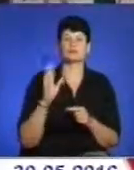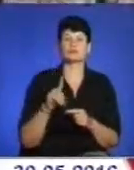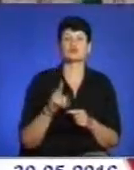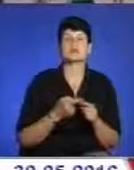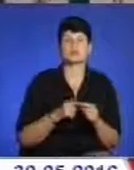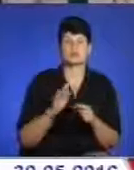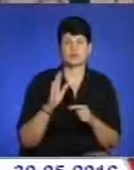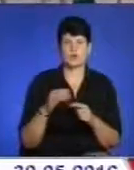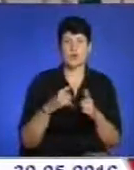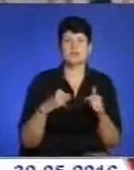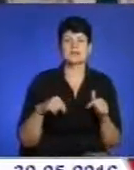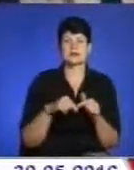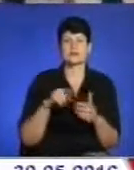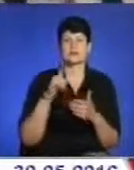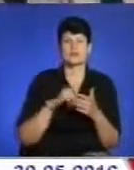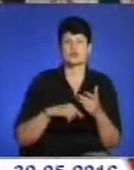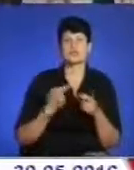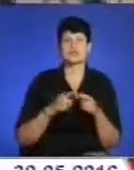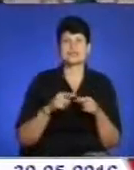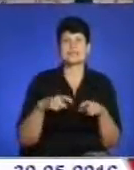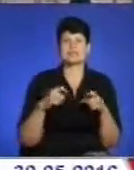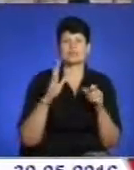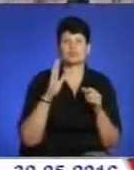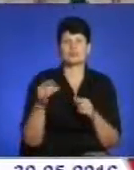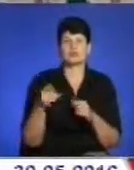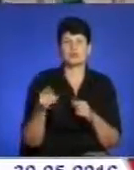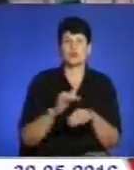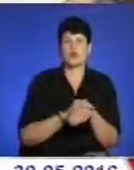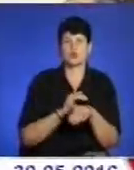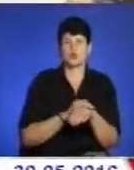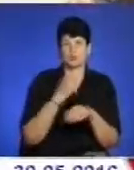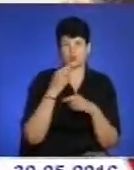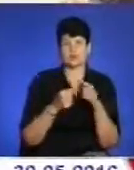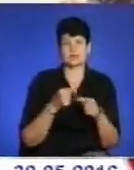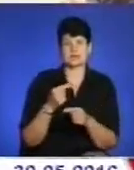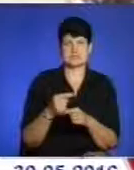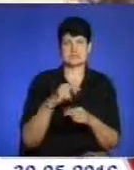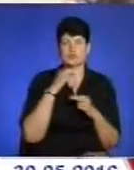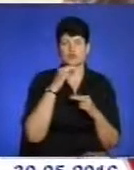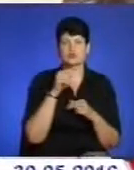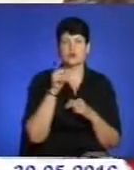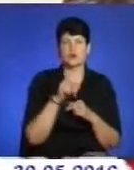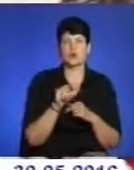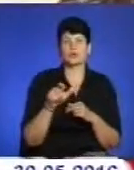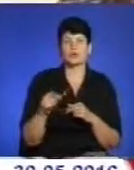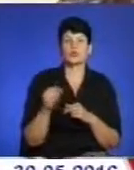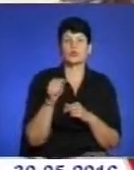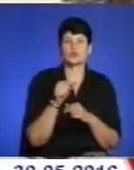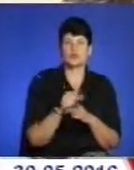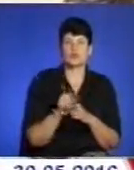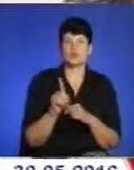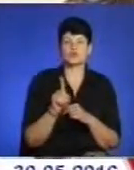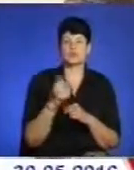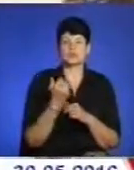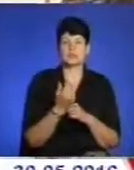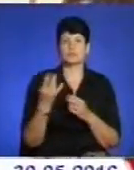ти рухаєшся просто. Я прийшов, тому що це інтересно було. Я хотів побігати, подивитися, як весь Тернопіль бігає. Мені інтересно